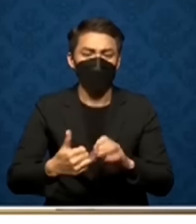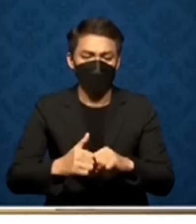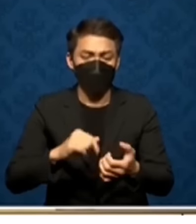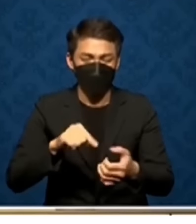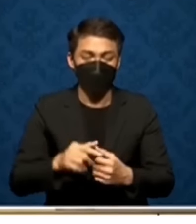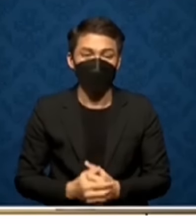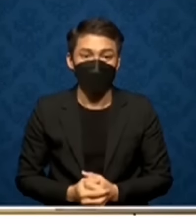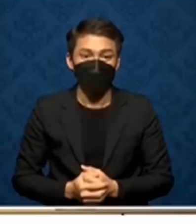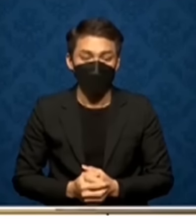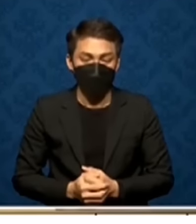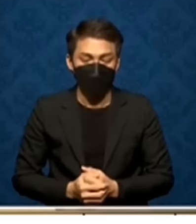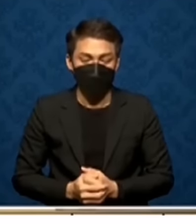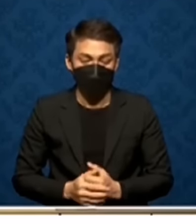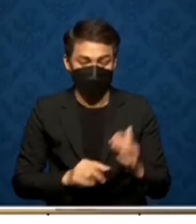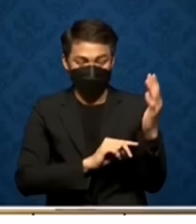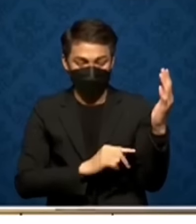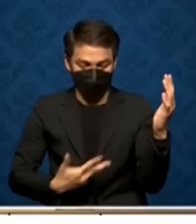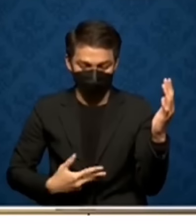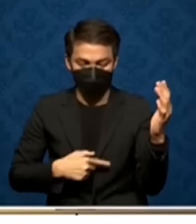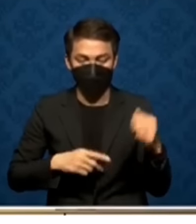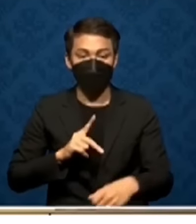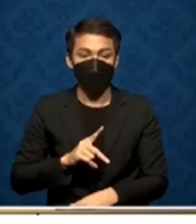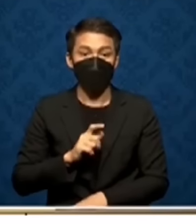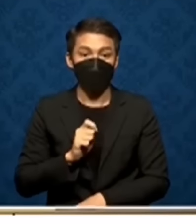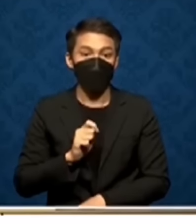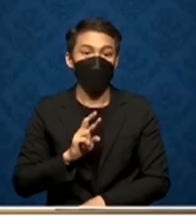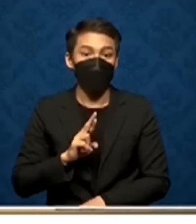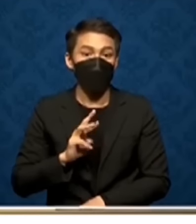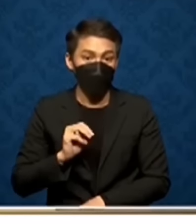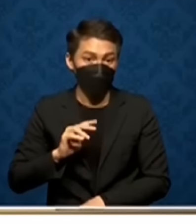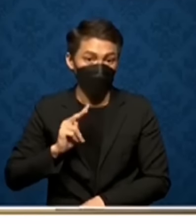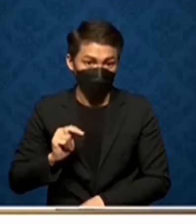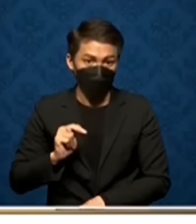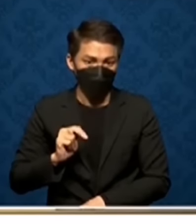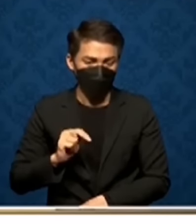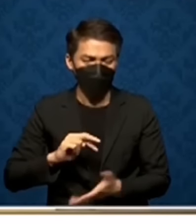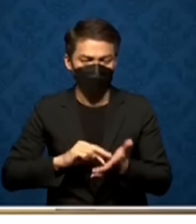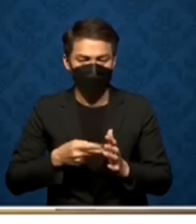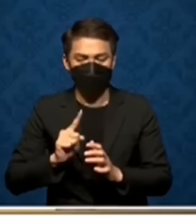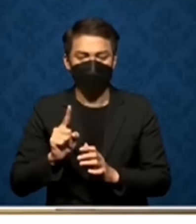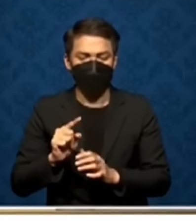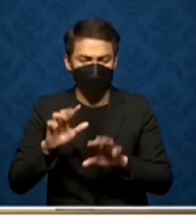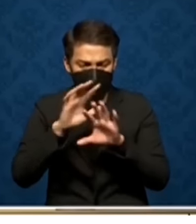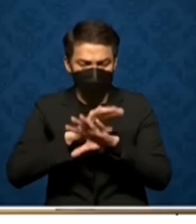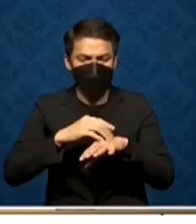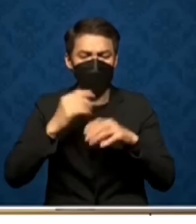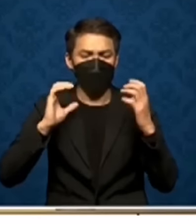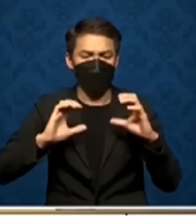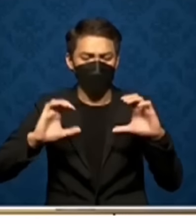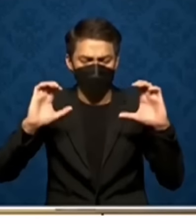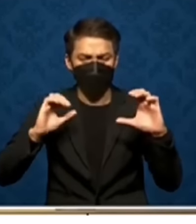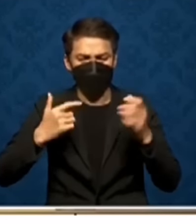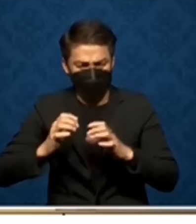ลาดหลักทรัพย์3จังหวัดมีกลมน.กลมน.ก็คือรัฐซ้อนรัฐไม่ไว้ใจประ